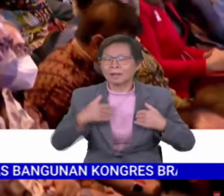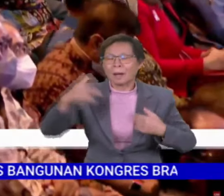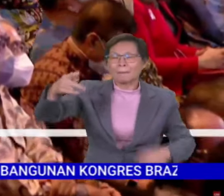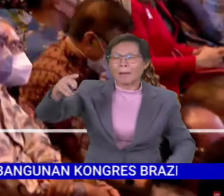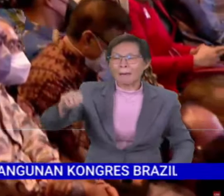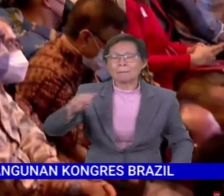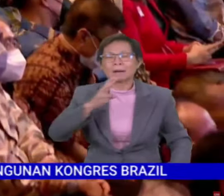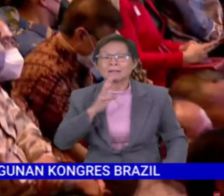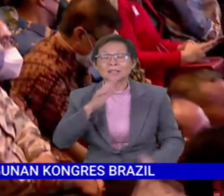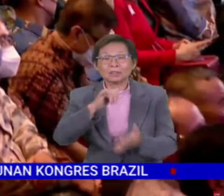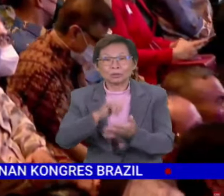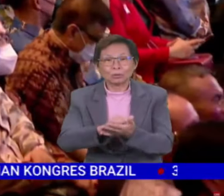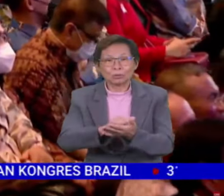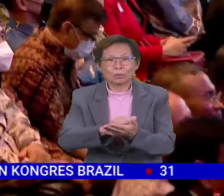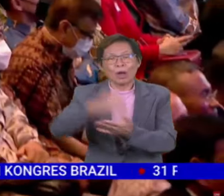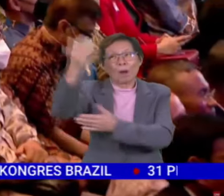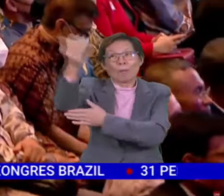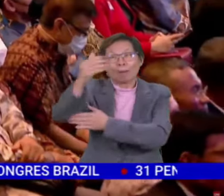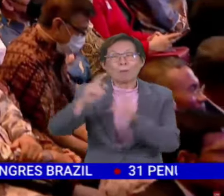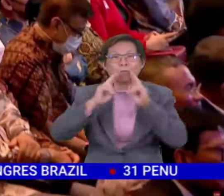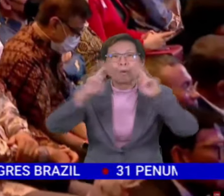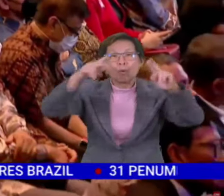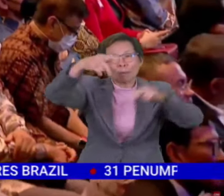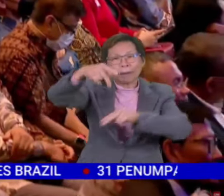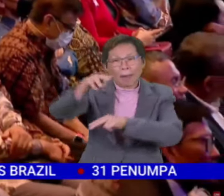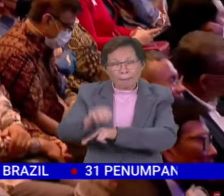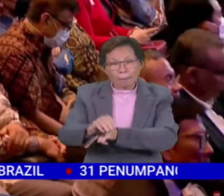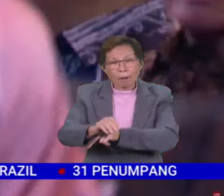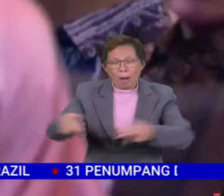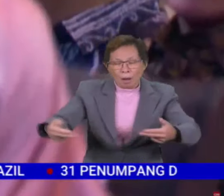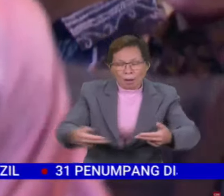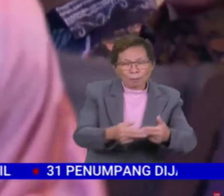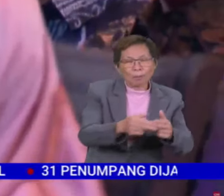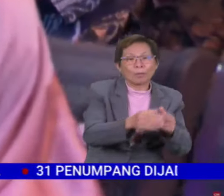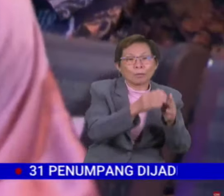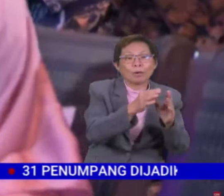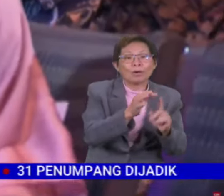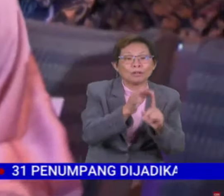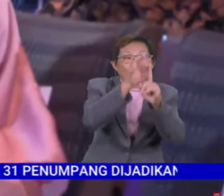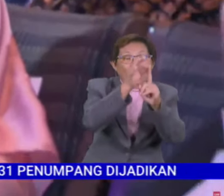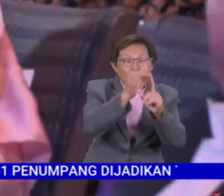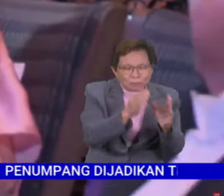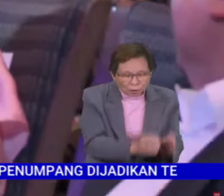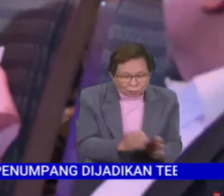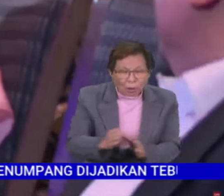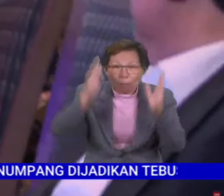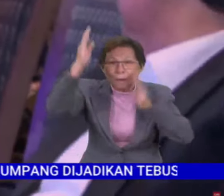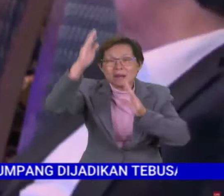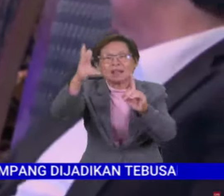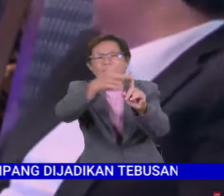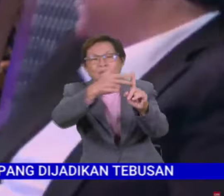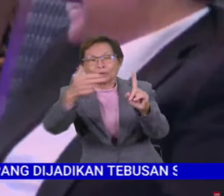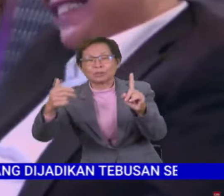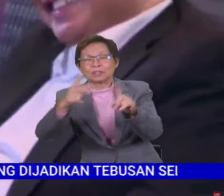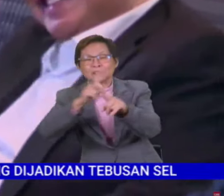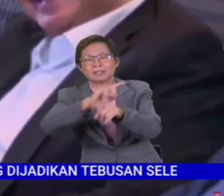Perdana Menteri berkata demikian pada syarahan umum Perdana Menteri Hubungan Strategik Malaysia-Indonesia di Jakarta.